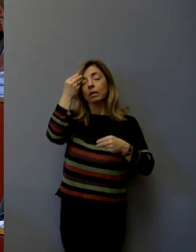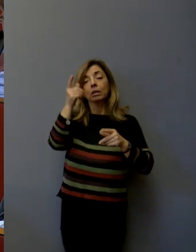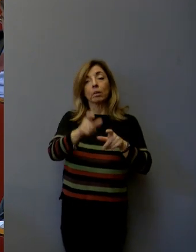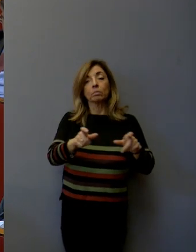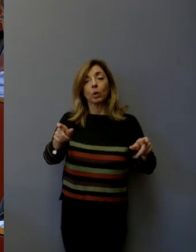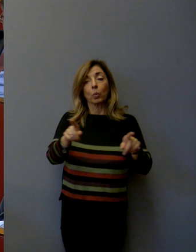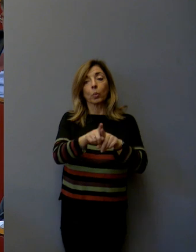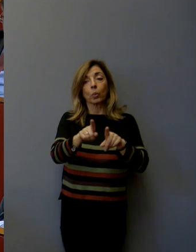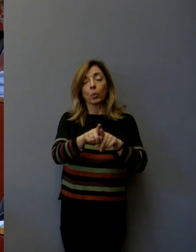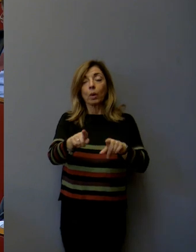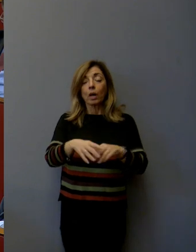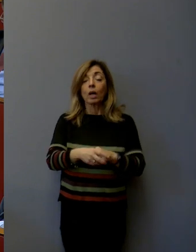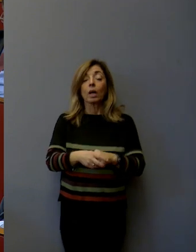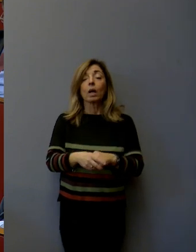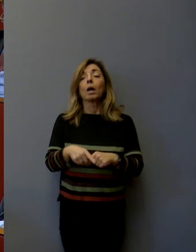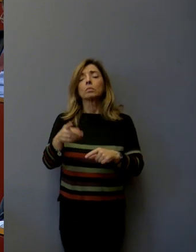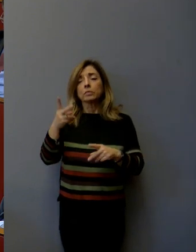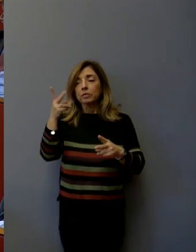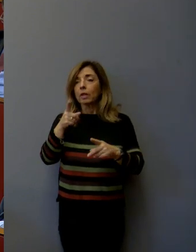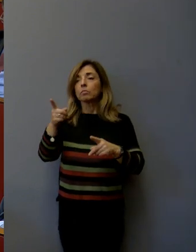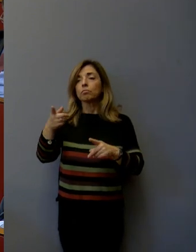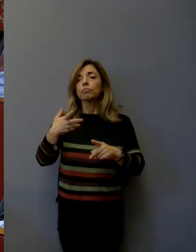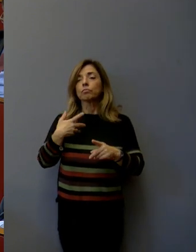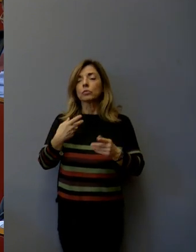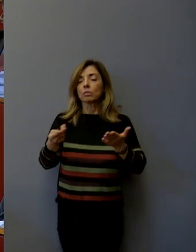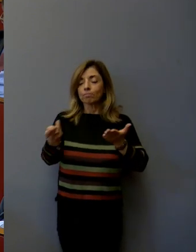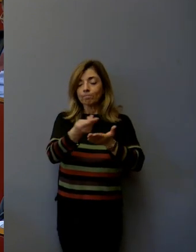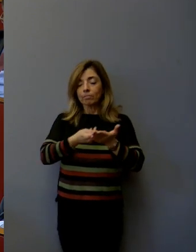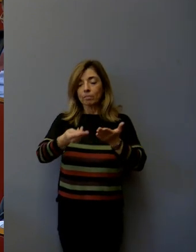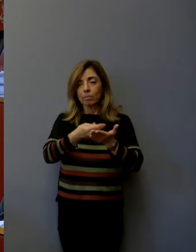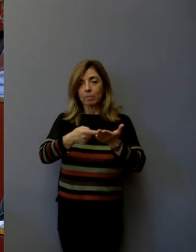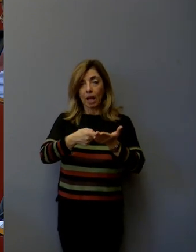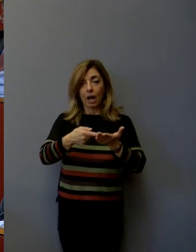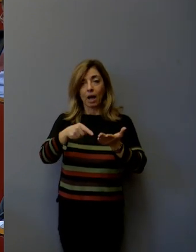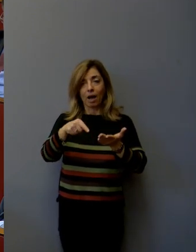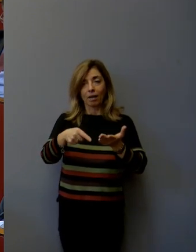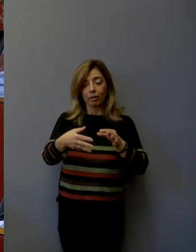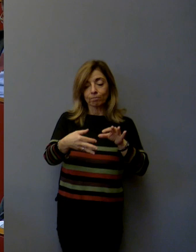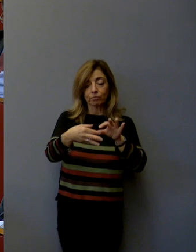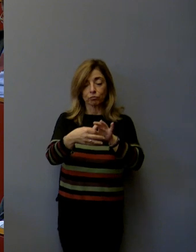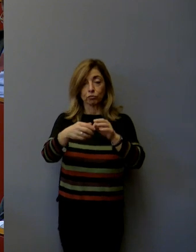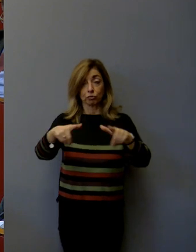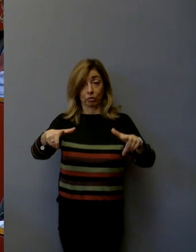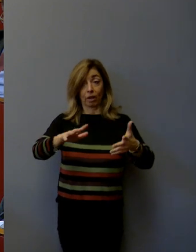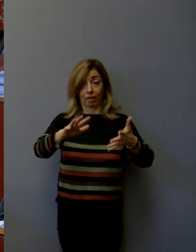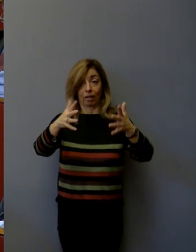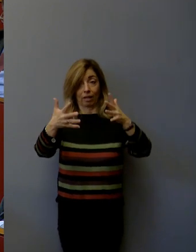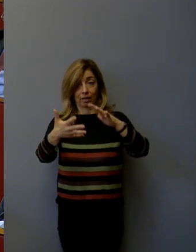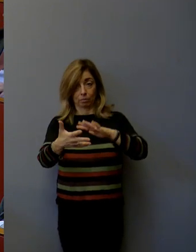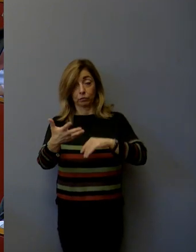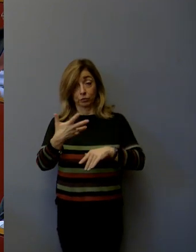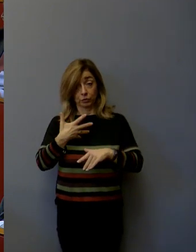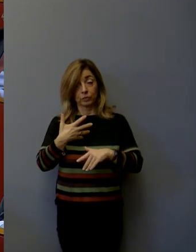grande cambiamento di questa città però direi che è stato disatteso quando